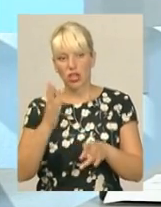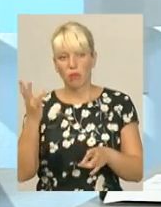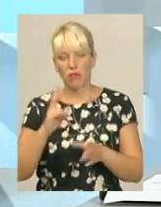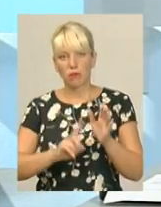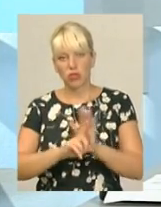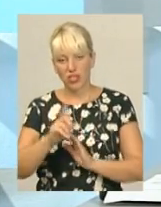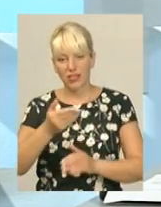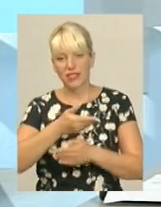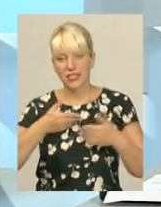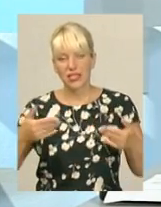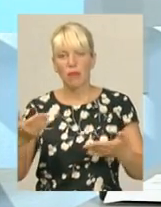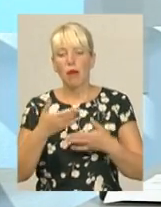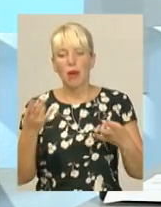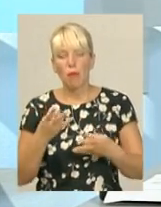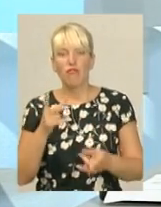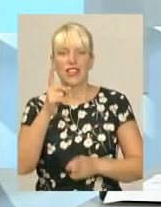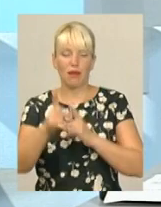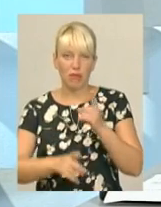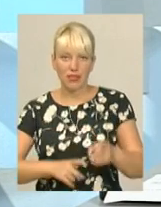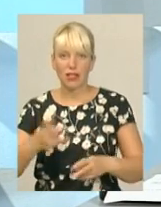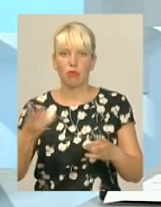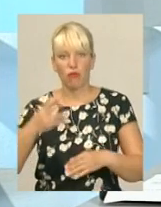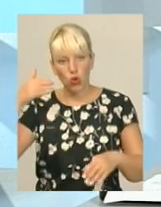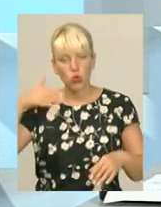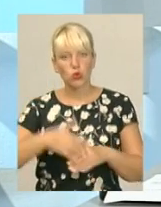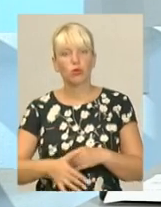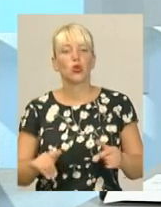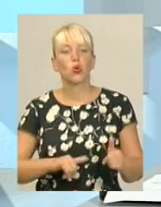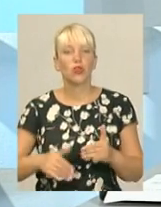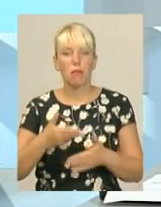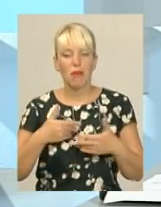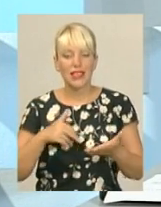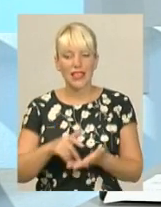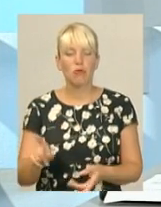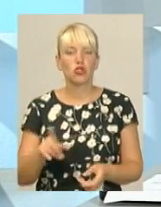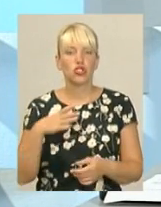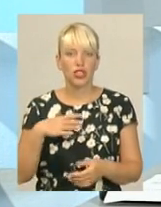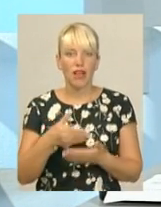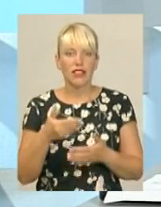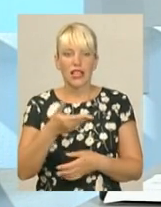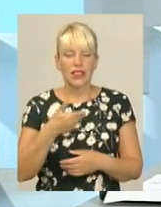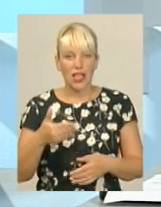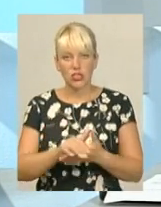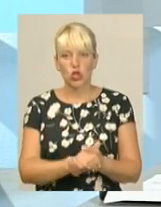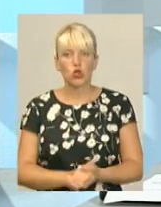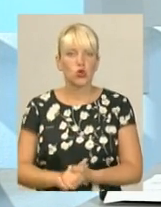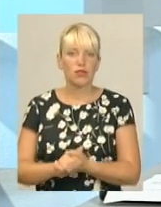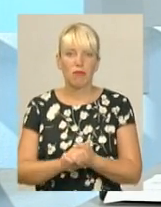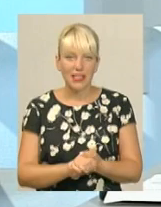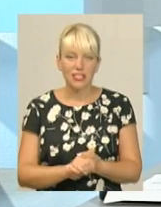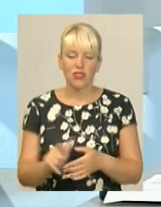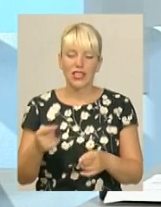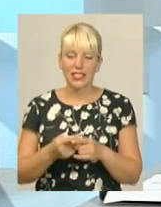маємо мінятися, ми маємо розуміти, куди ми йдемо, що від нас очікує суспільство. І ті цінності, які були